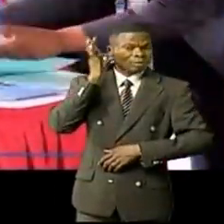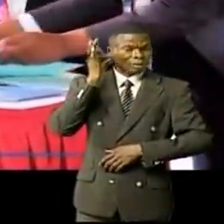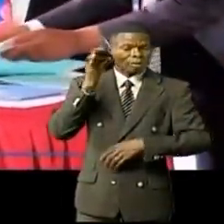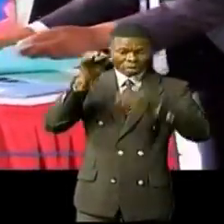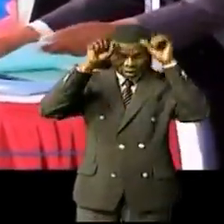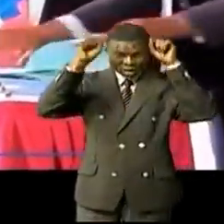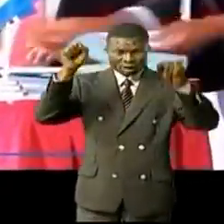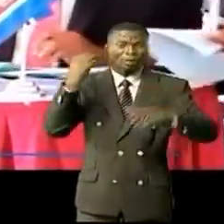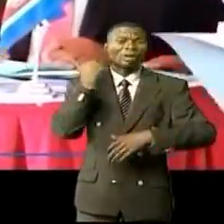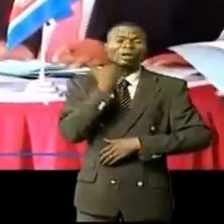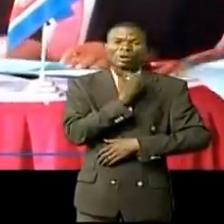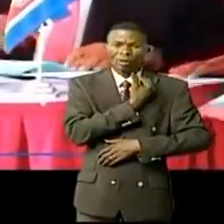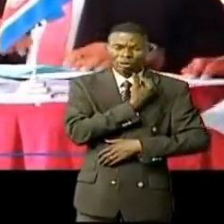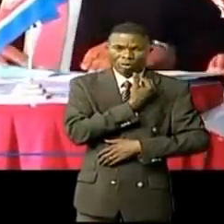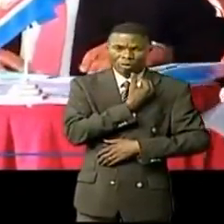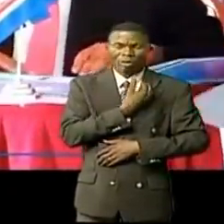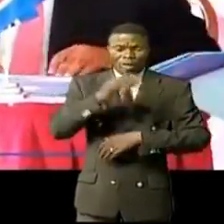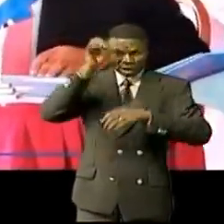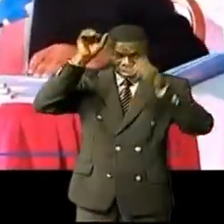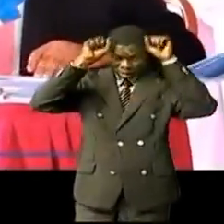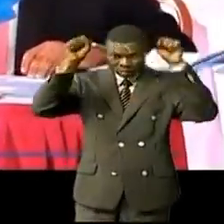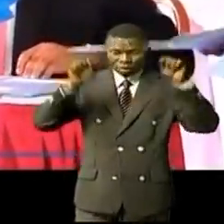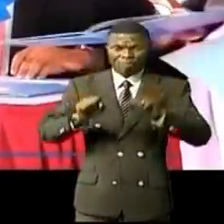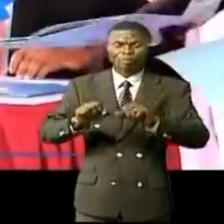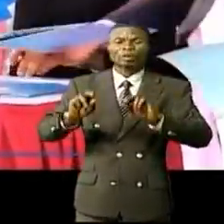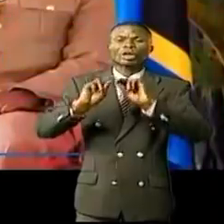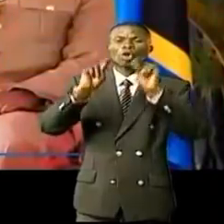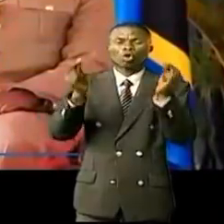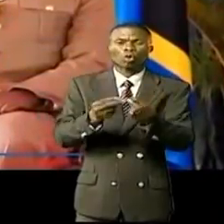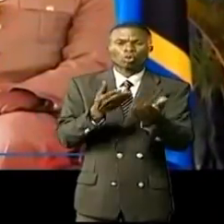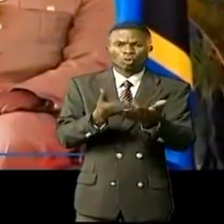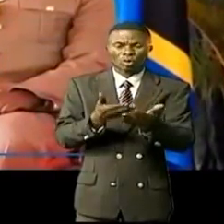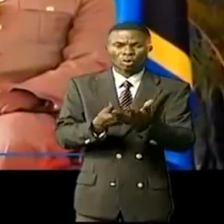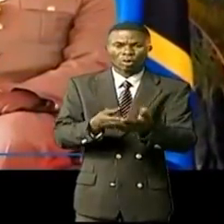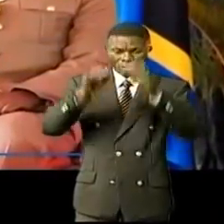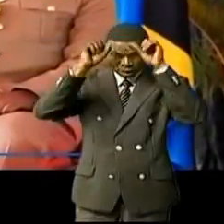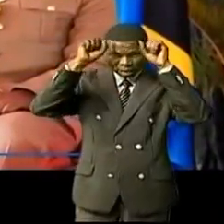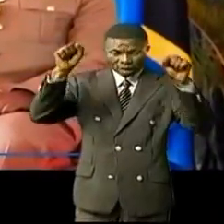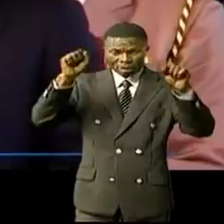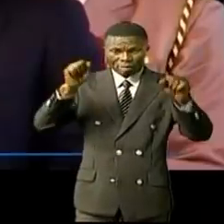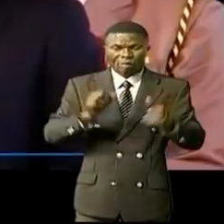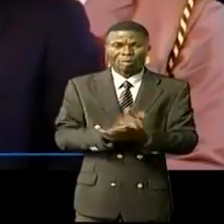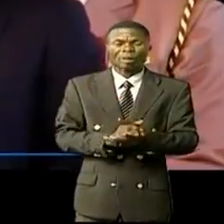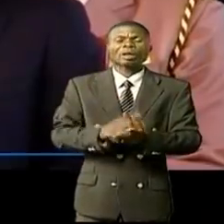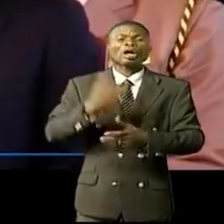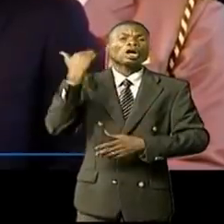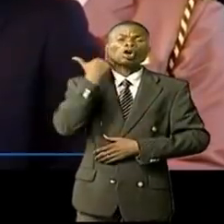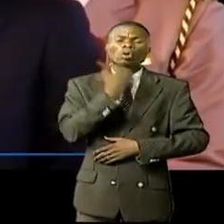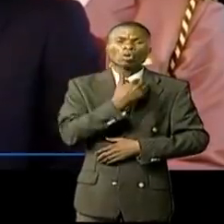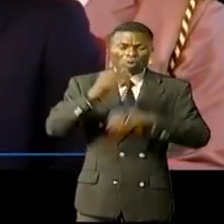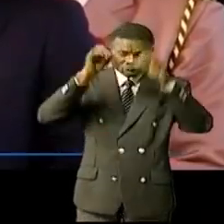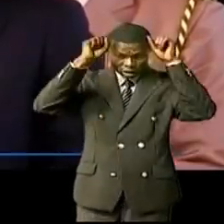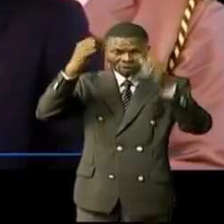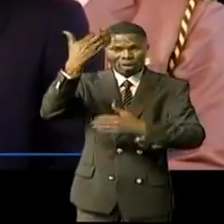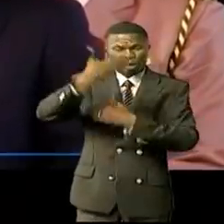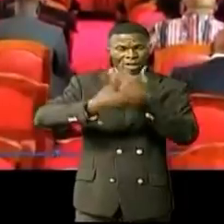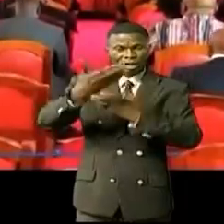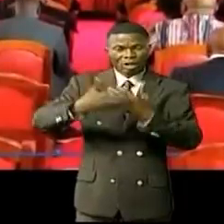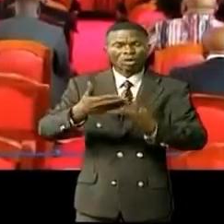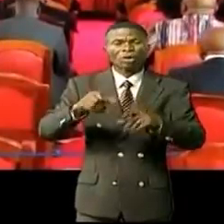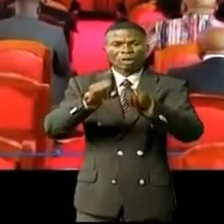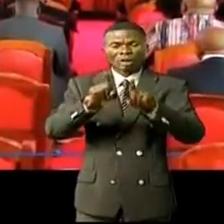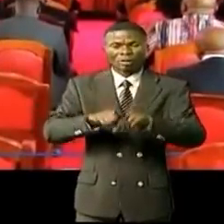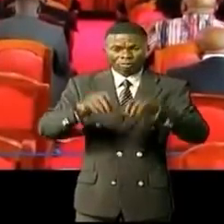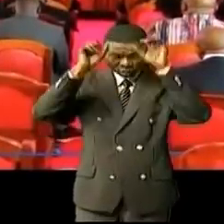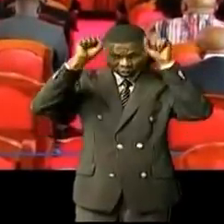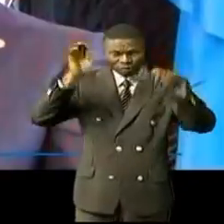Kenyatta, président en exercice de cette organisation sous-régionale, du président ougandais Kaguta Museveni et du président rwandais Paul Kagame, le